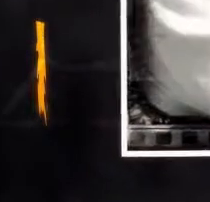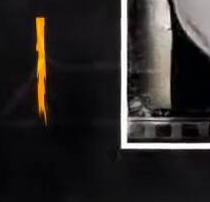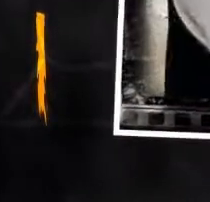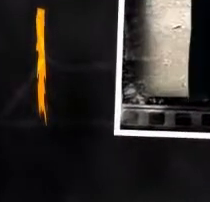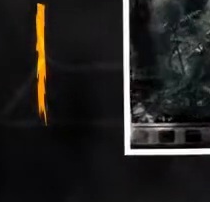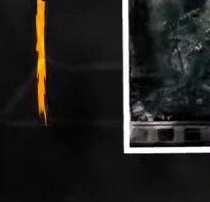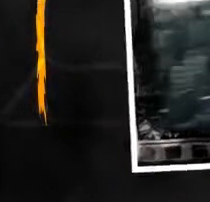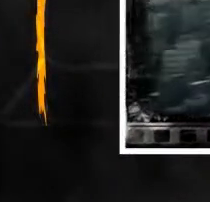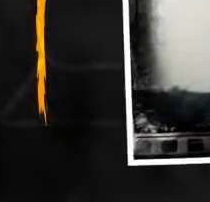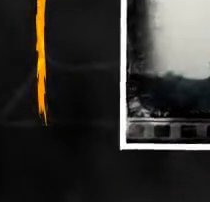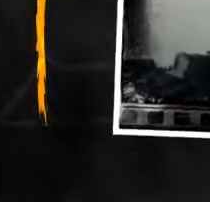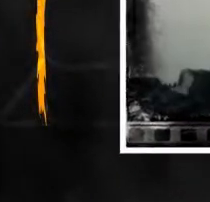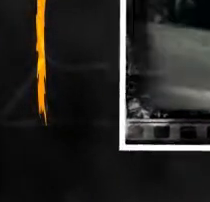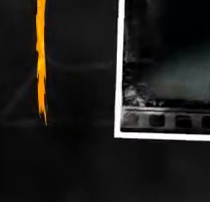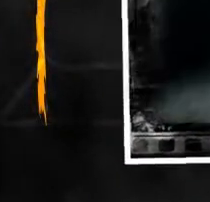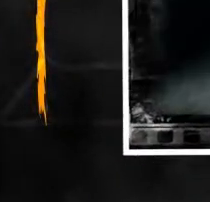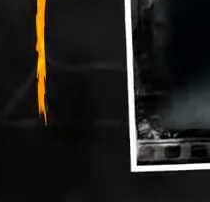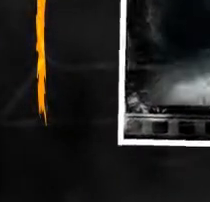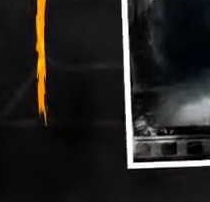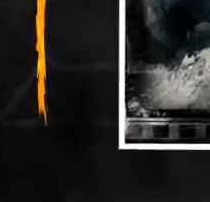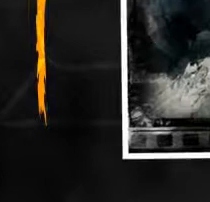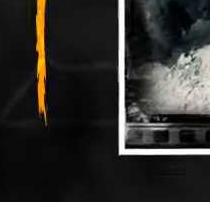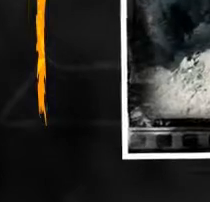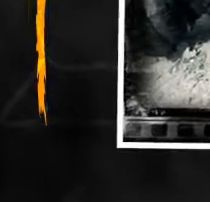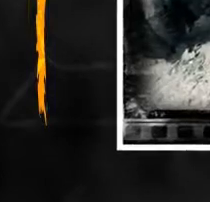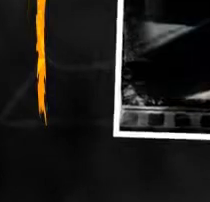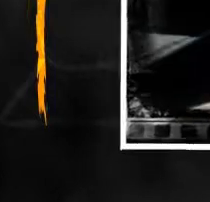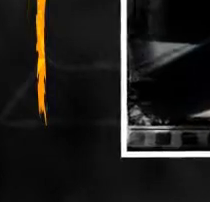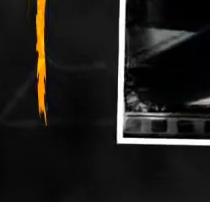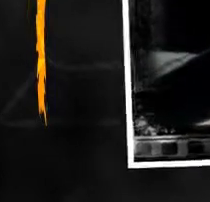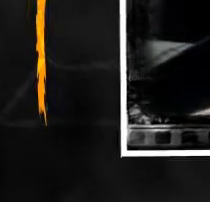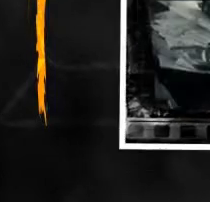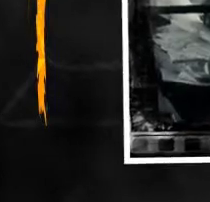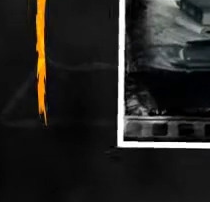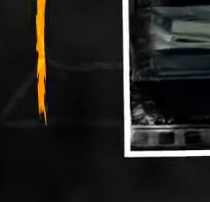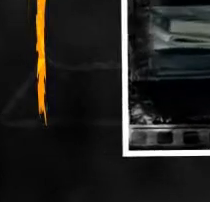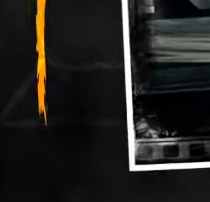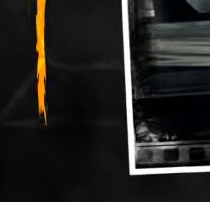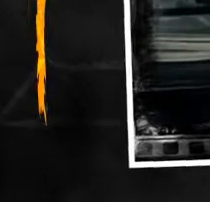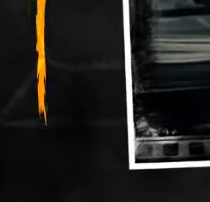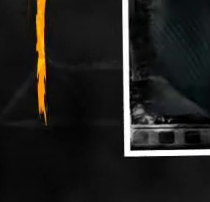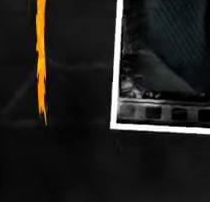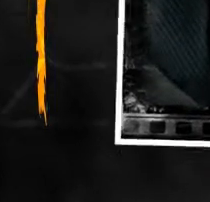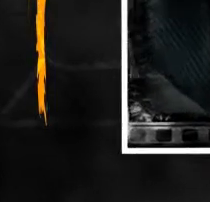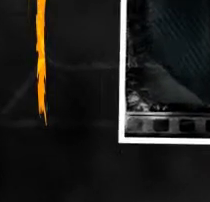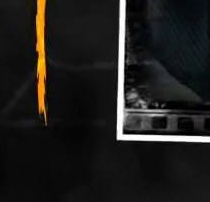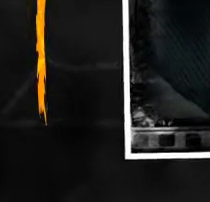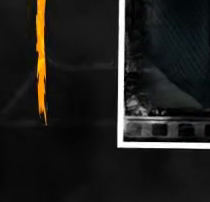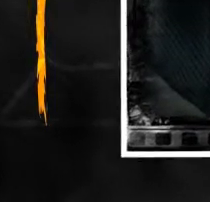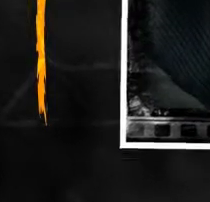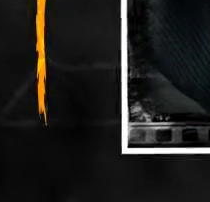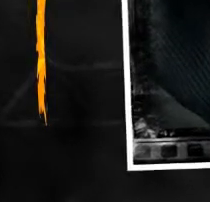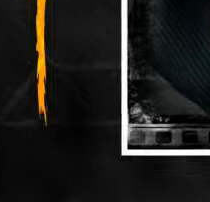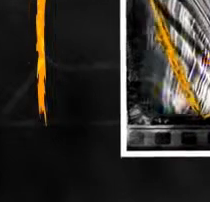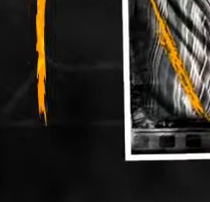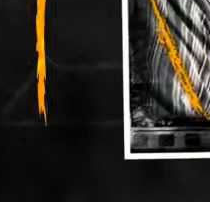انه احنا بدولة قانون اسأل محامي بدلك عالجوال الحق معي الحق معك الحق معي الحق معك